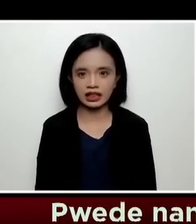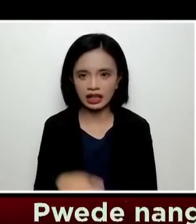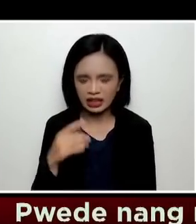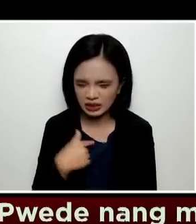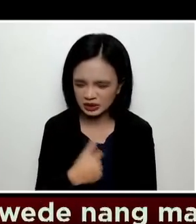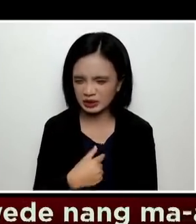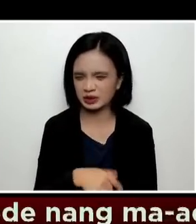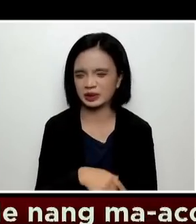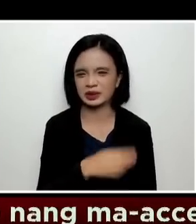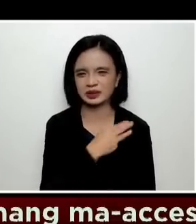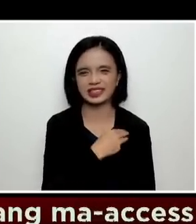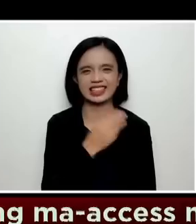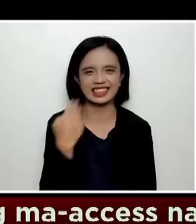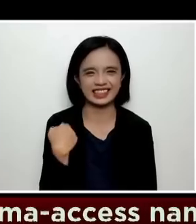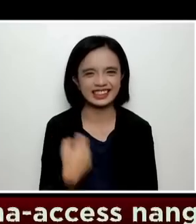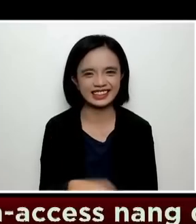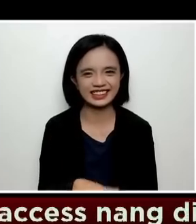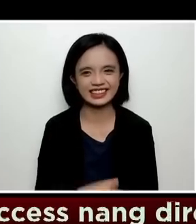Maria.